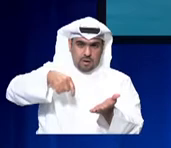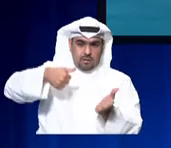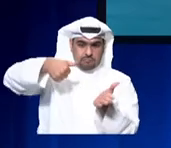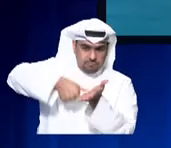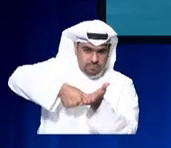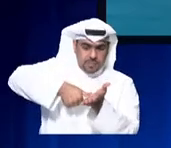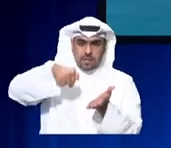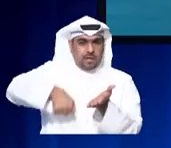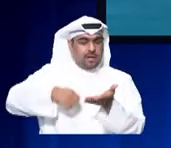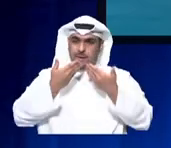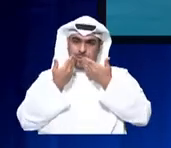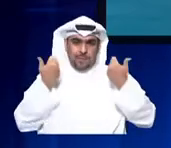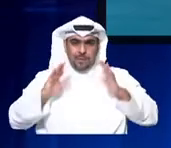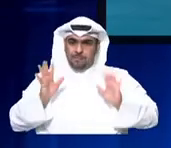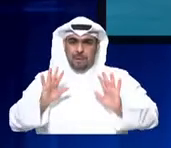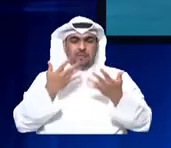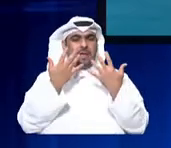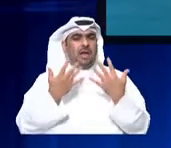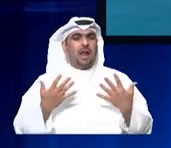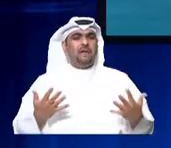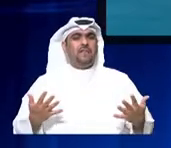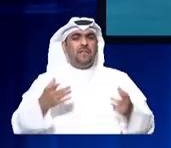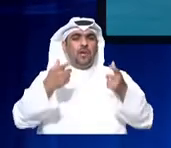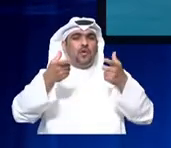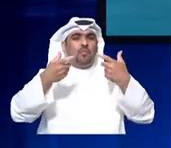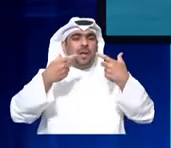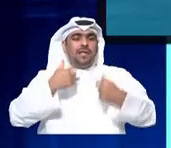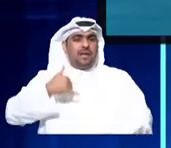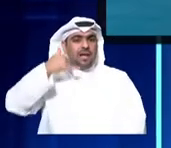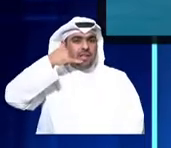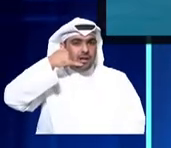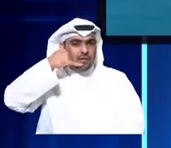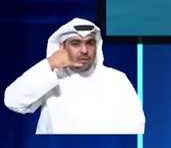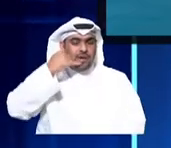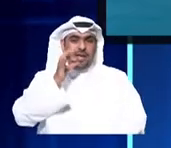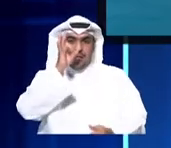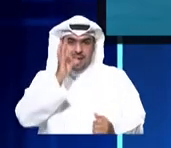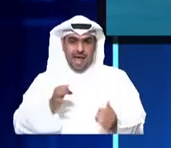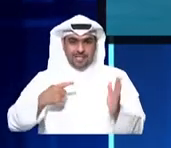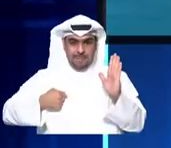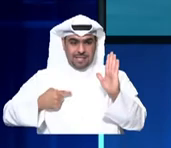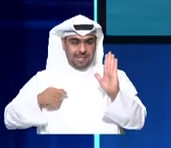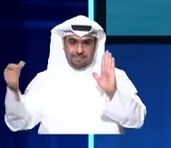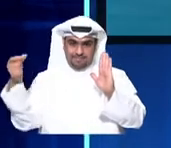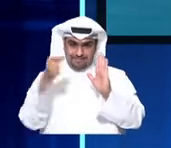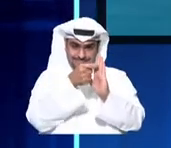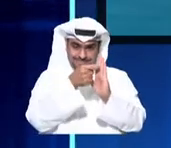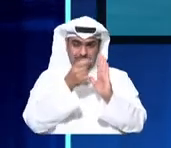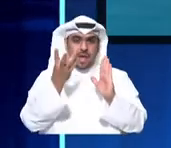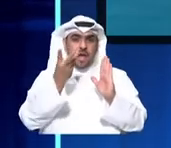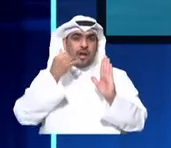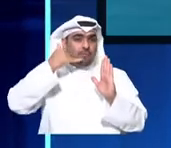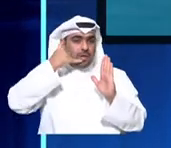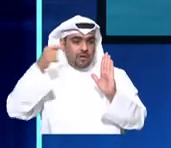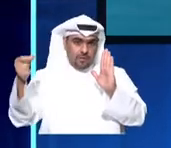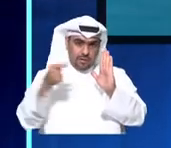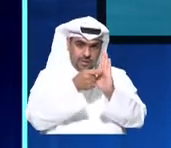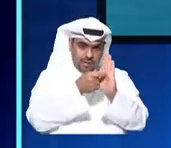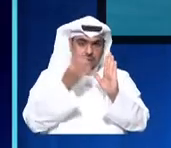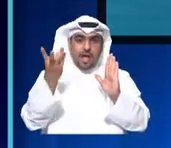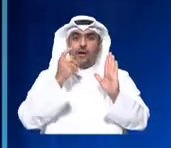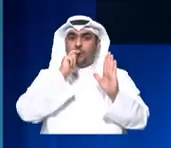العملاء نحو تنفيذ العمليات المصرفية بأعلى معايير الأمان والكفاءة والسرعة وبتكلفة